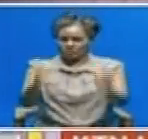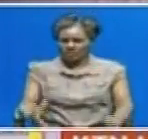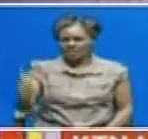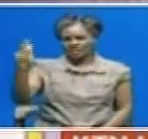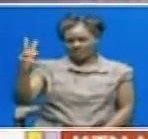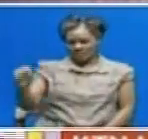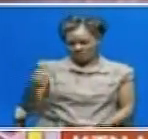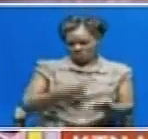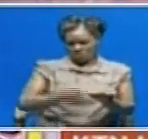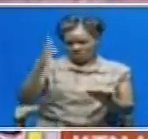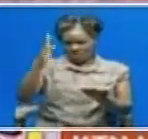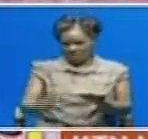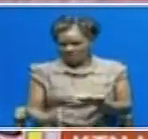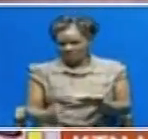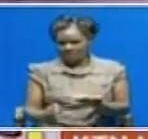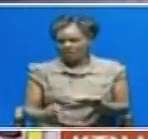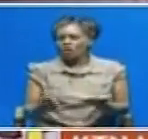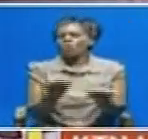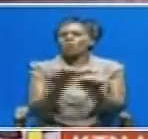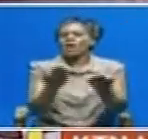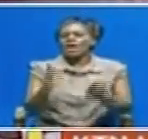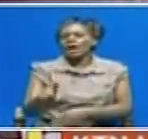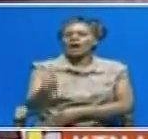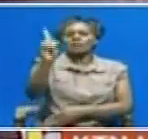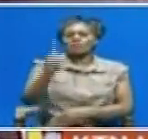Matambo, KTN Law Weekendi, makala ya Wako Wapi.